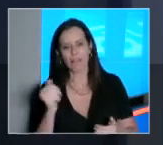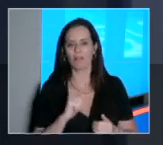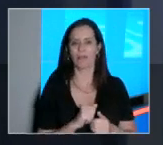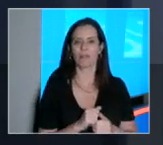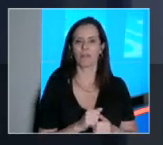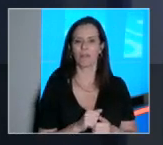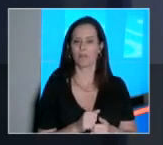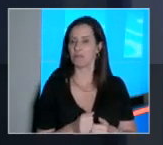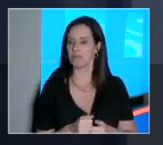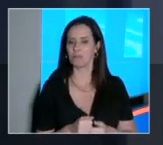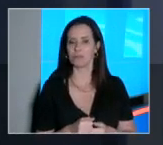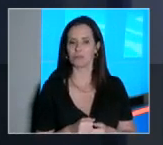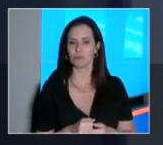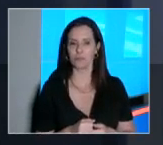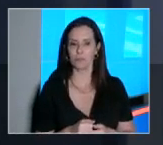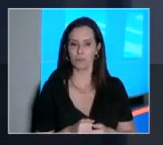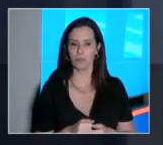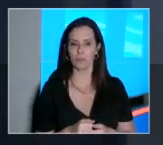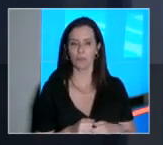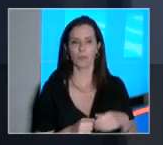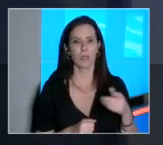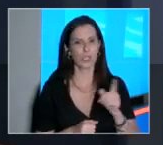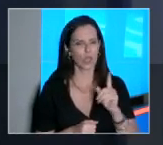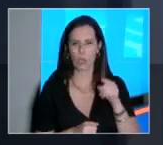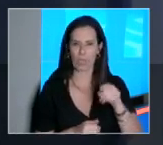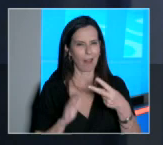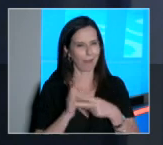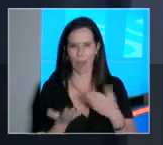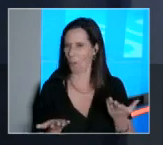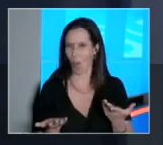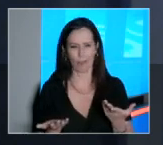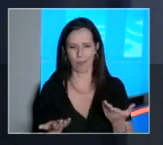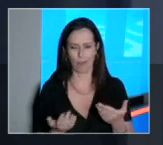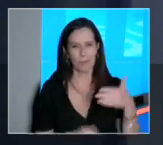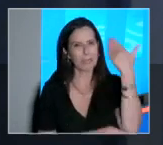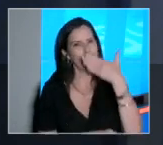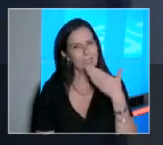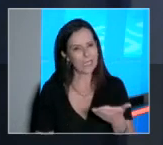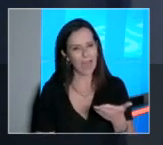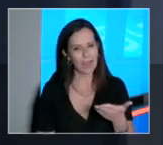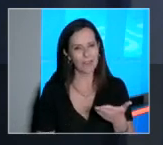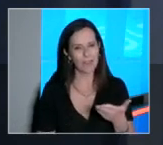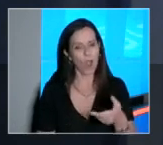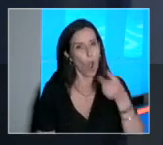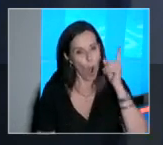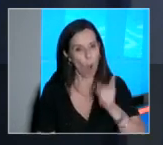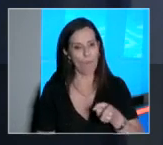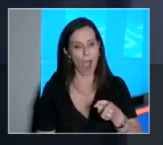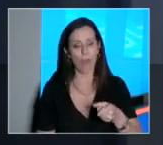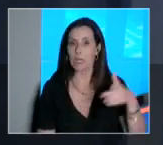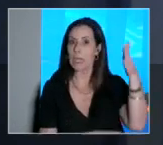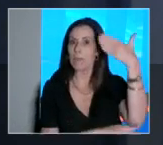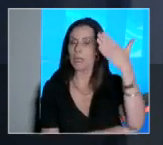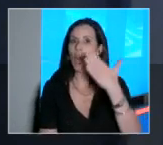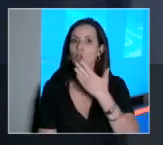לכם תפקיד. עכשיו, זה לא היה אמור להגיע לפוליטיקה. מדינת ישראל, מחובתה,